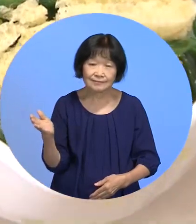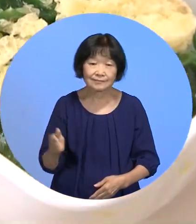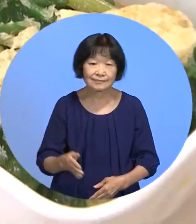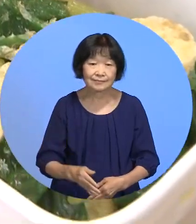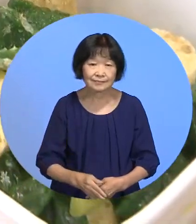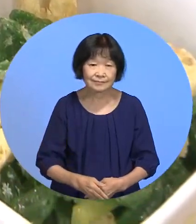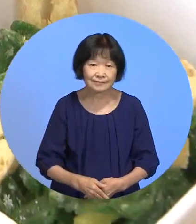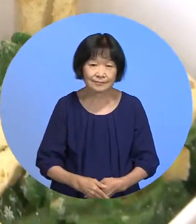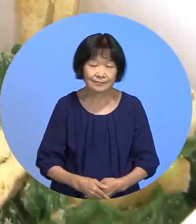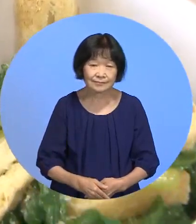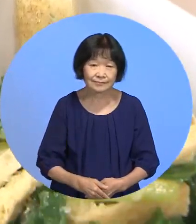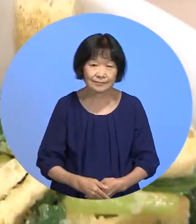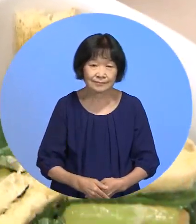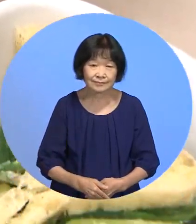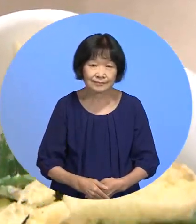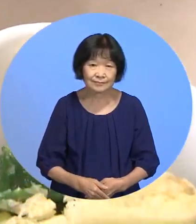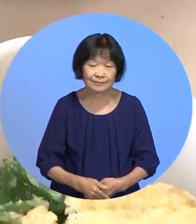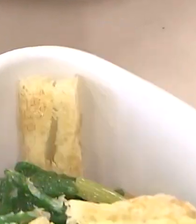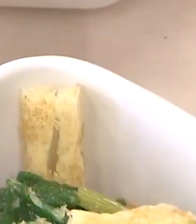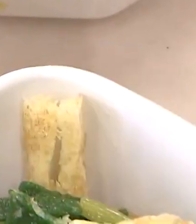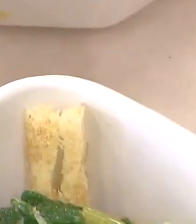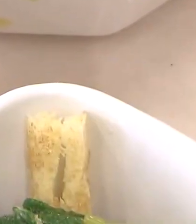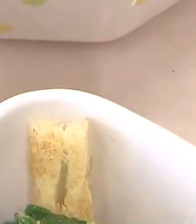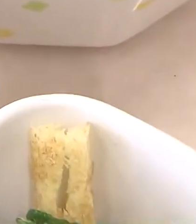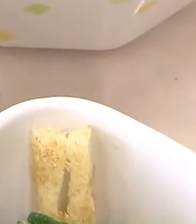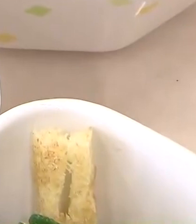皿食べるとクリアできるということになります。